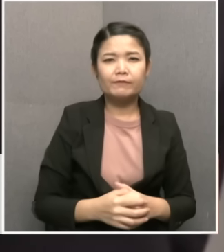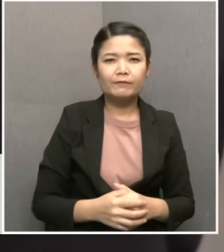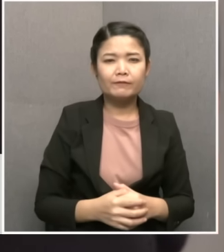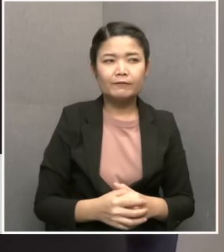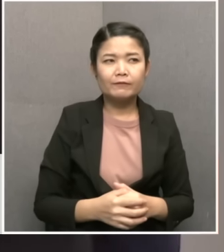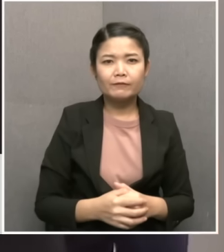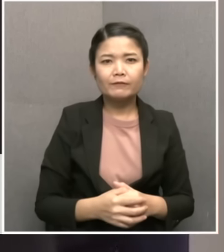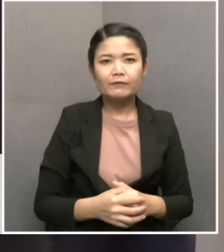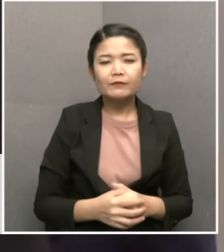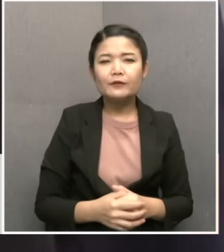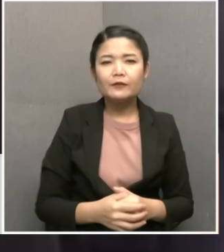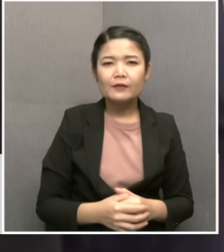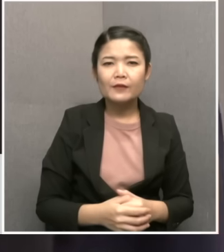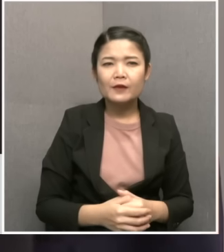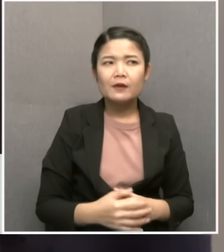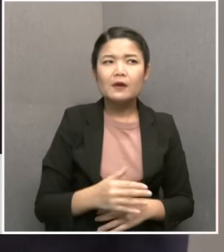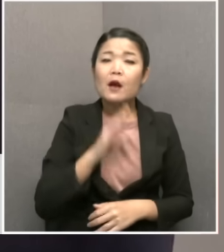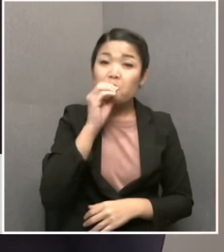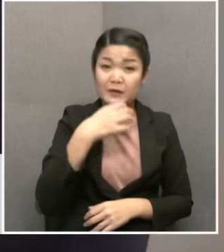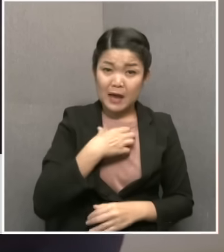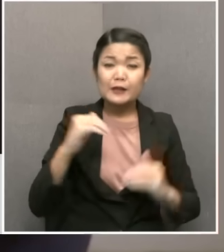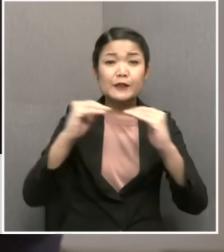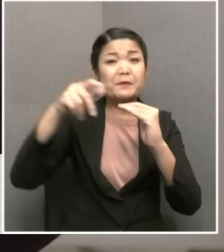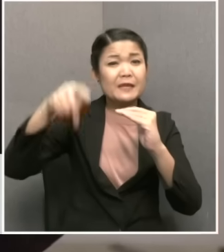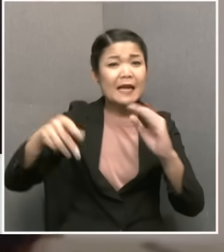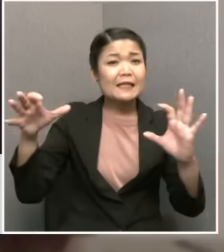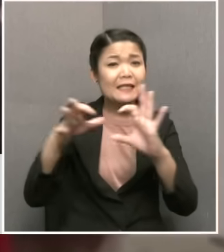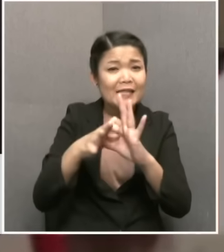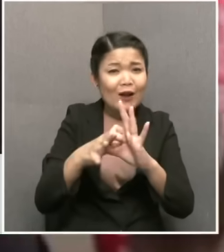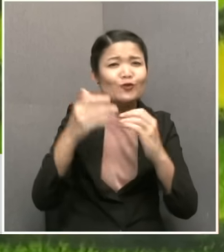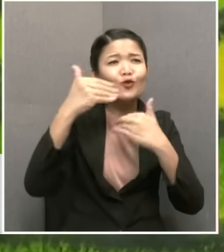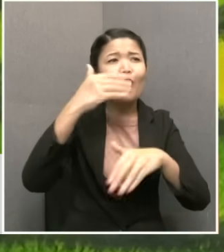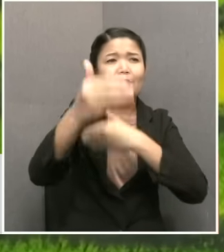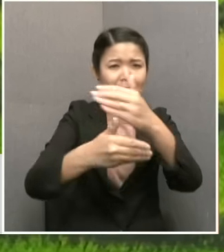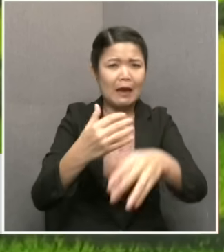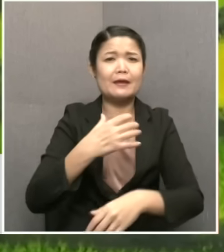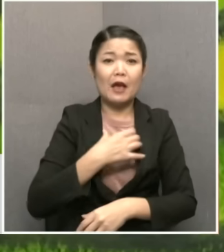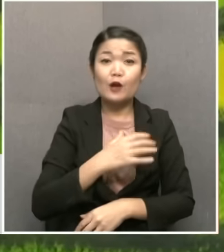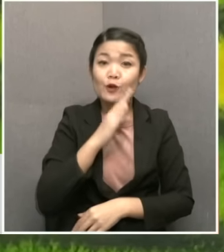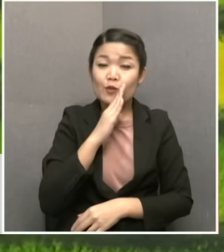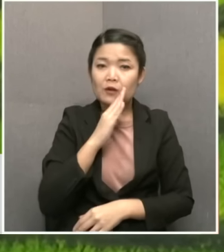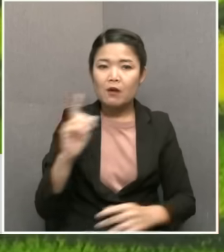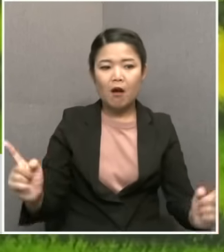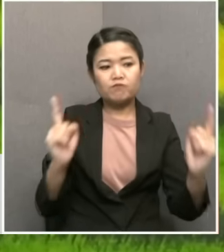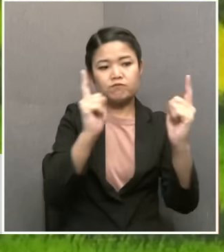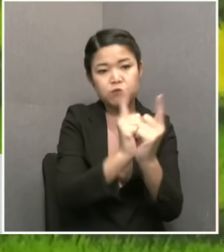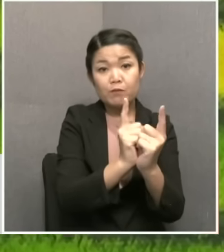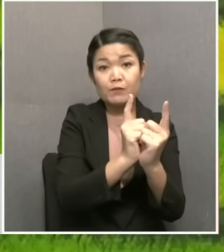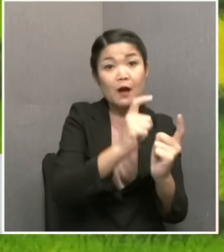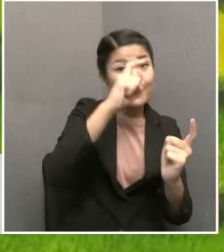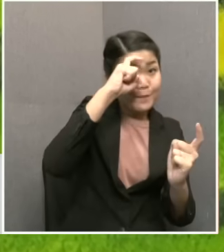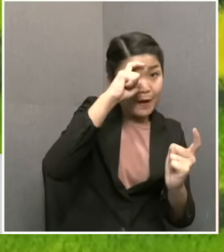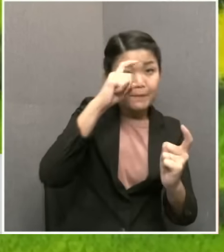แล้วก็พูดไปเลยครับว่าเราต้องการสิทธิพิเศษทางการค้ากลับมาแต่ผมว่าถ้าเกิดเราเห็นการพูดคุยสดระหว่างไบเดนกับนาย